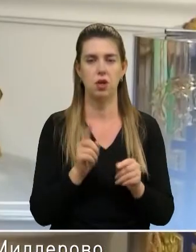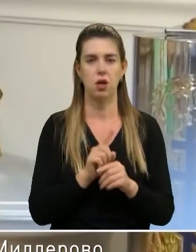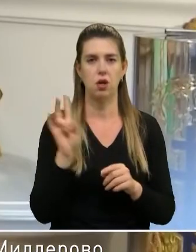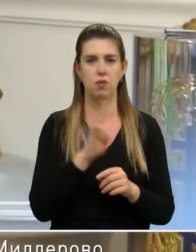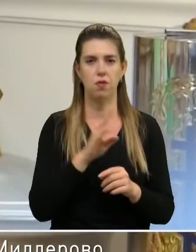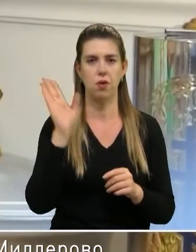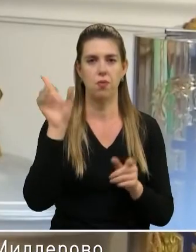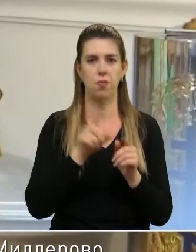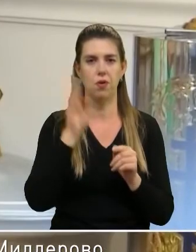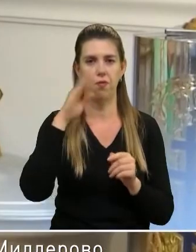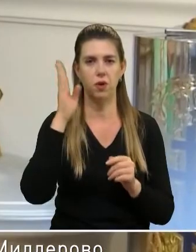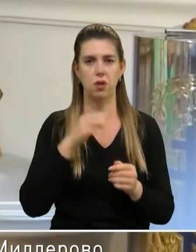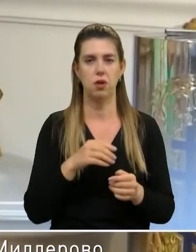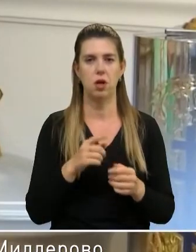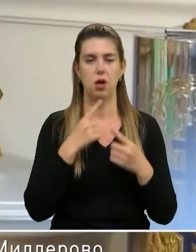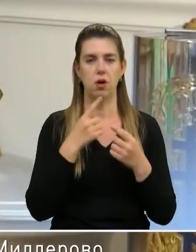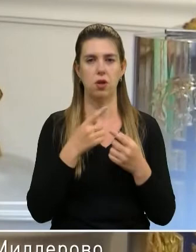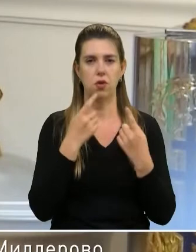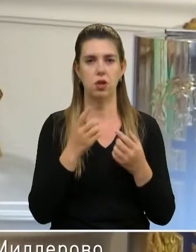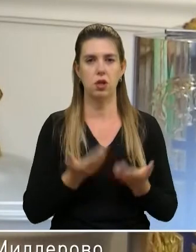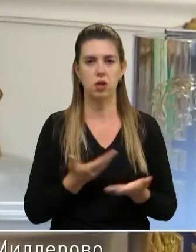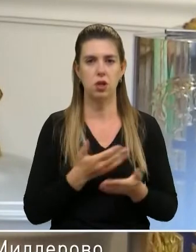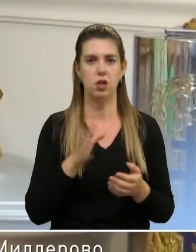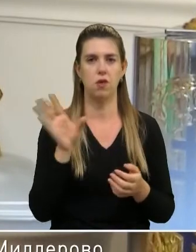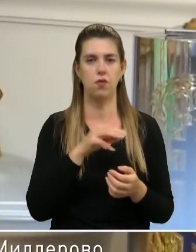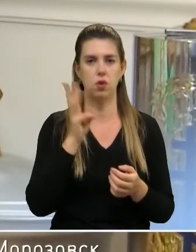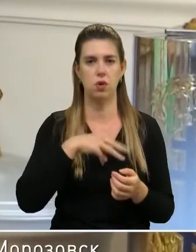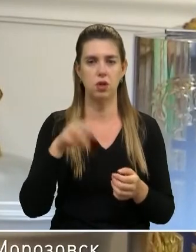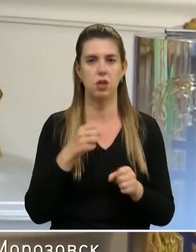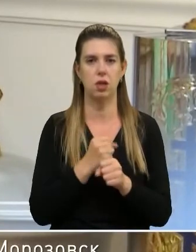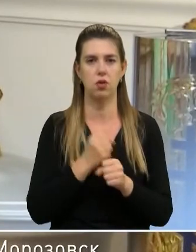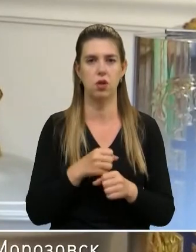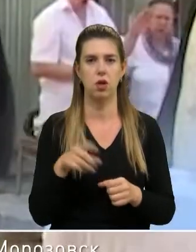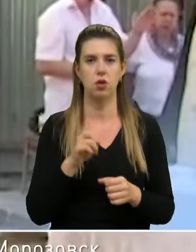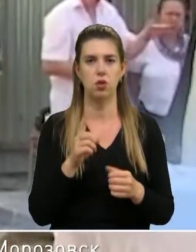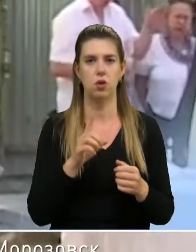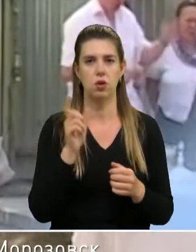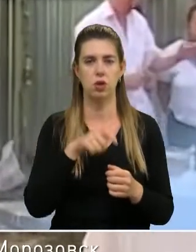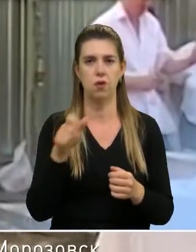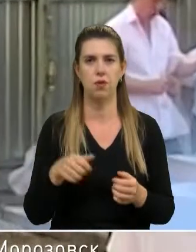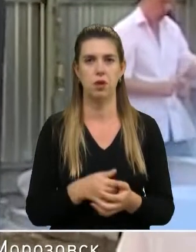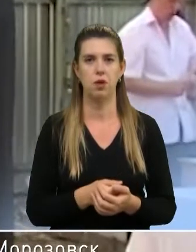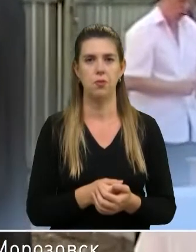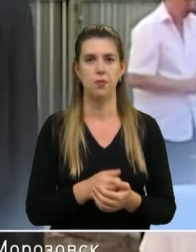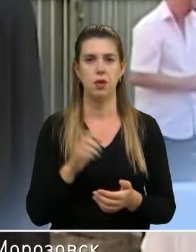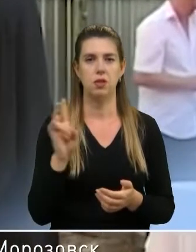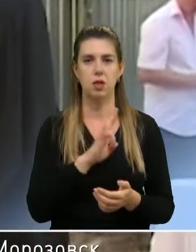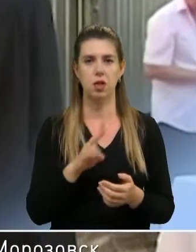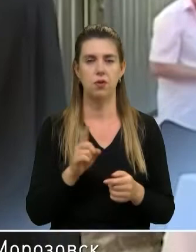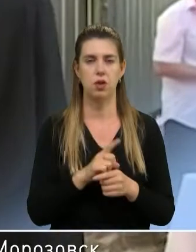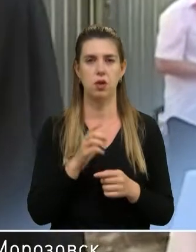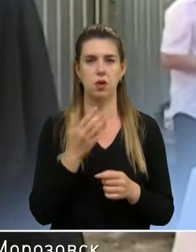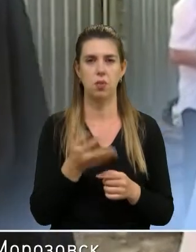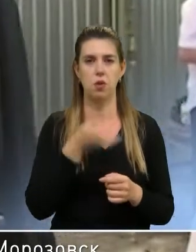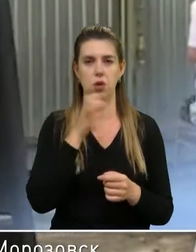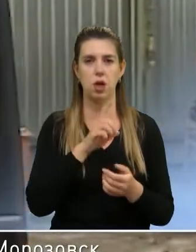воды, окроплением жилища, окроплением всего того, что есть у человека. В церкви все имеющееся священное